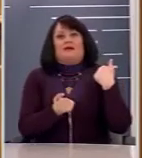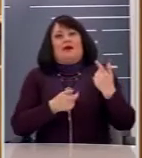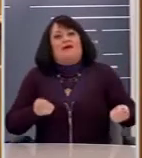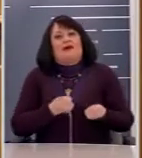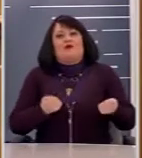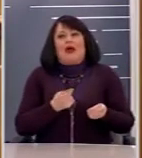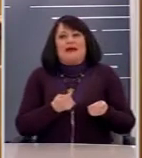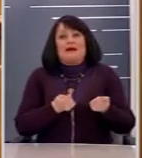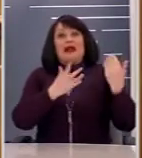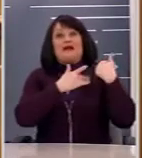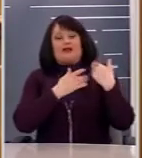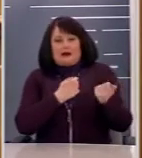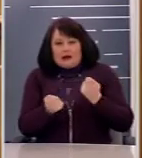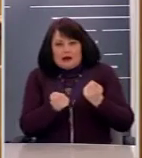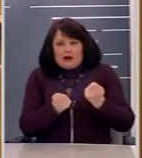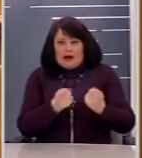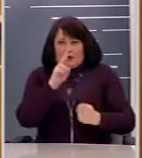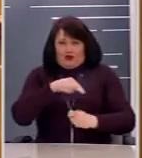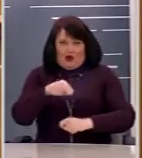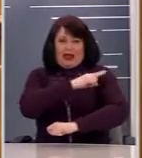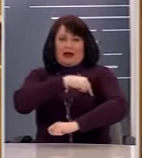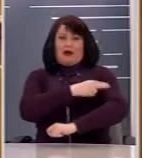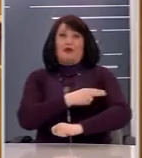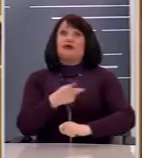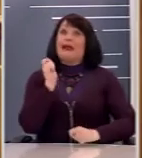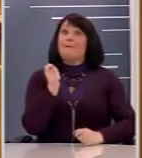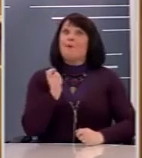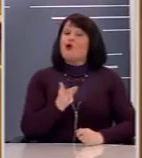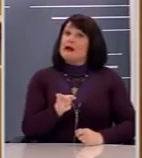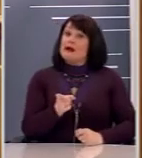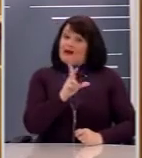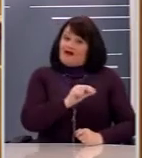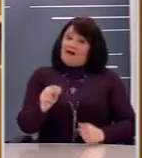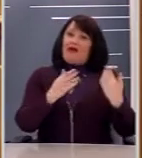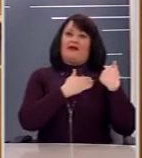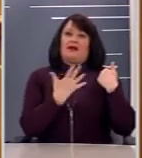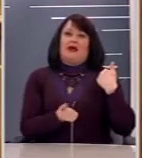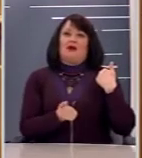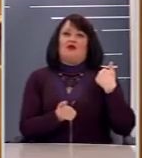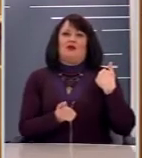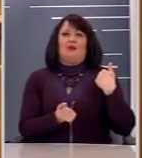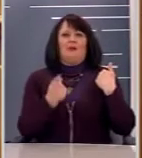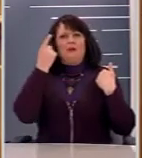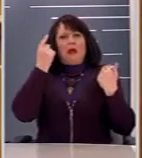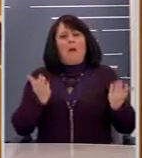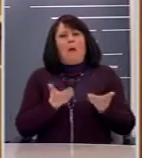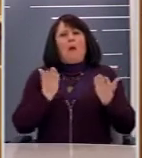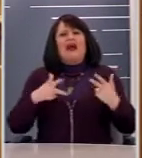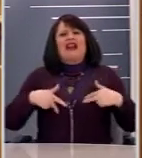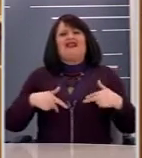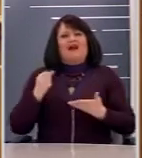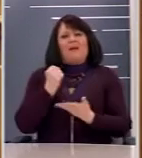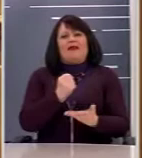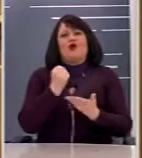είχαν τη διαχείριση του Ιδρύματος, αλλά και των πολιτικών προϊσταμένων που όπως φαίνεται αποφάσισαν χωρίς περίσκεψη για τις κρατικές επιχορηγήσεις.